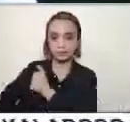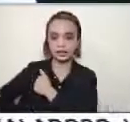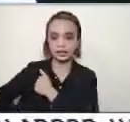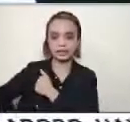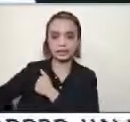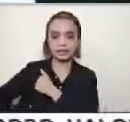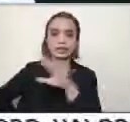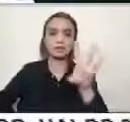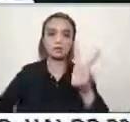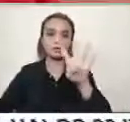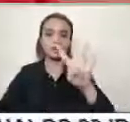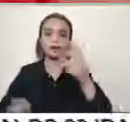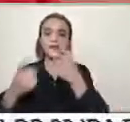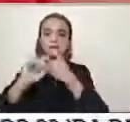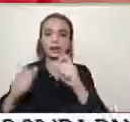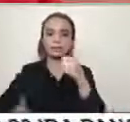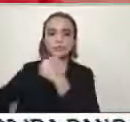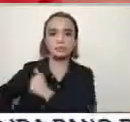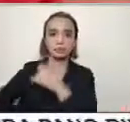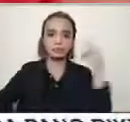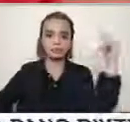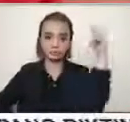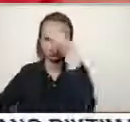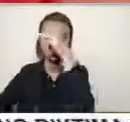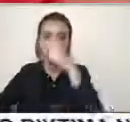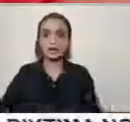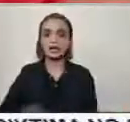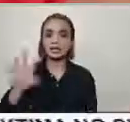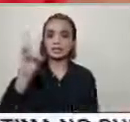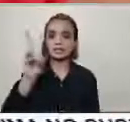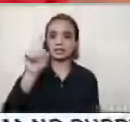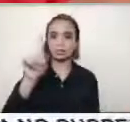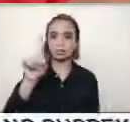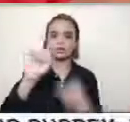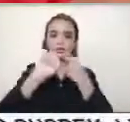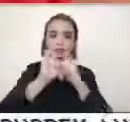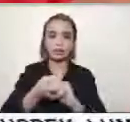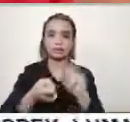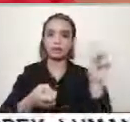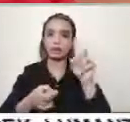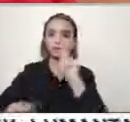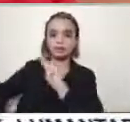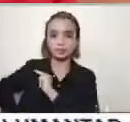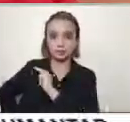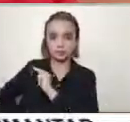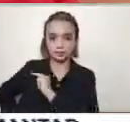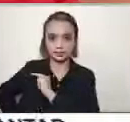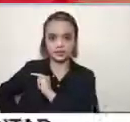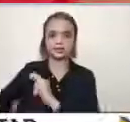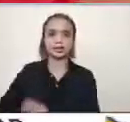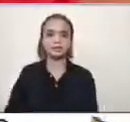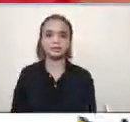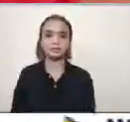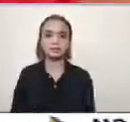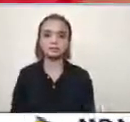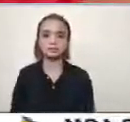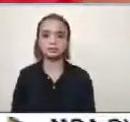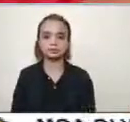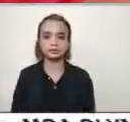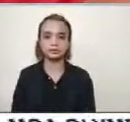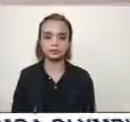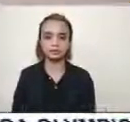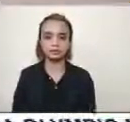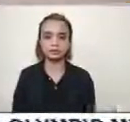ang grassroots programs at ang training ng 19 na atletang naging pambato ng bansa sa 2020 Tokyo